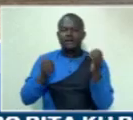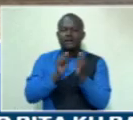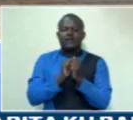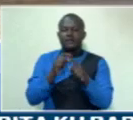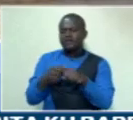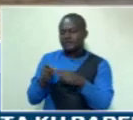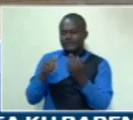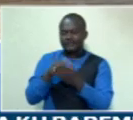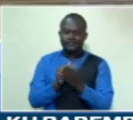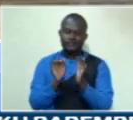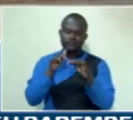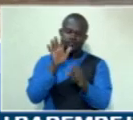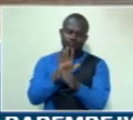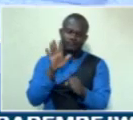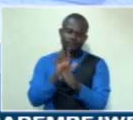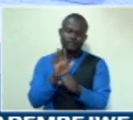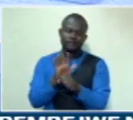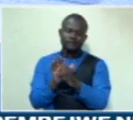n'abategarugori baritabiriye cyane